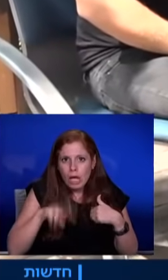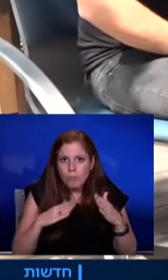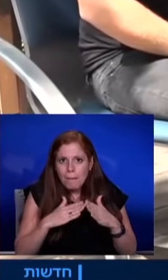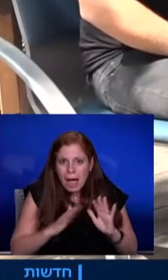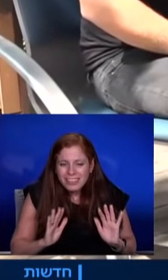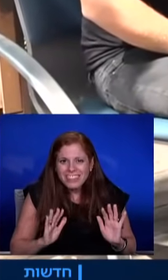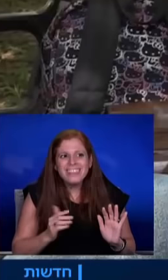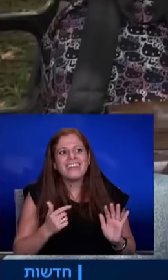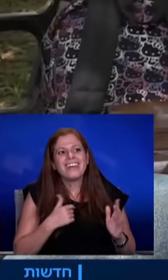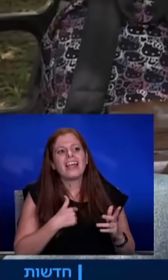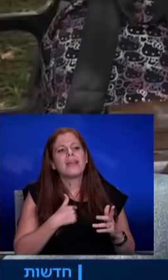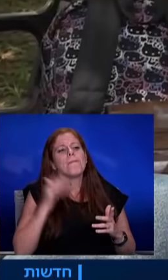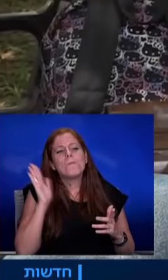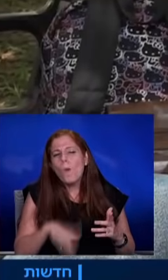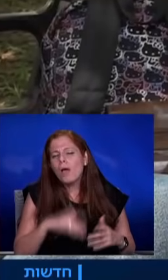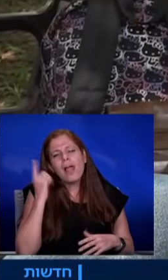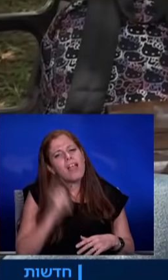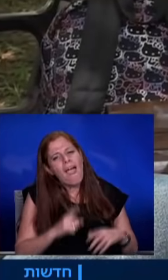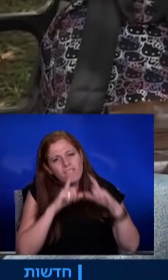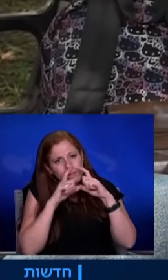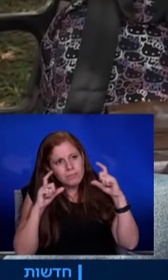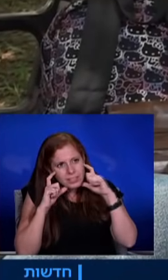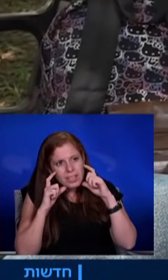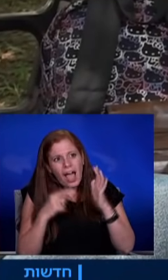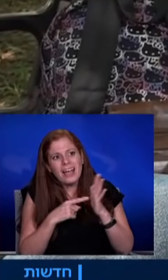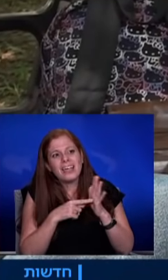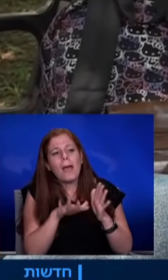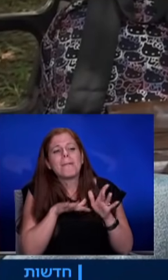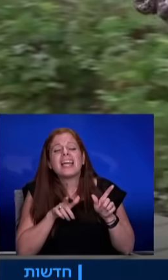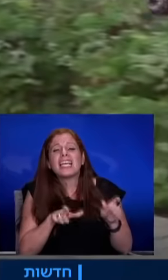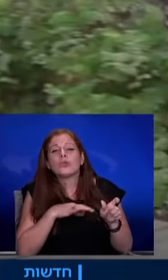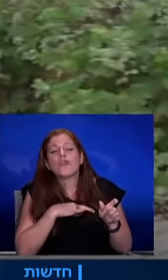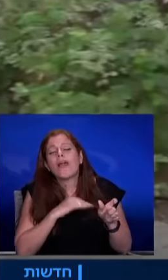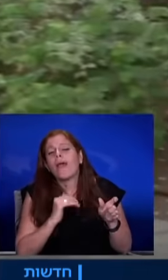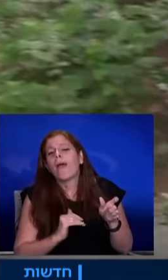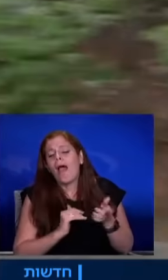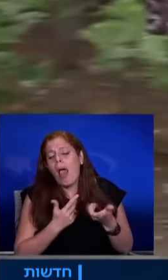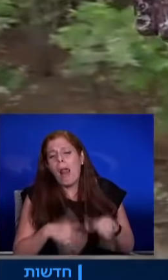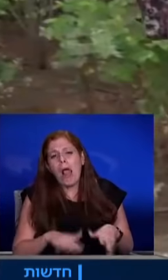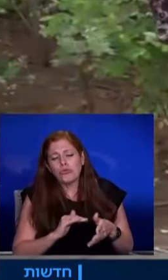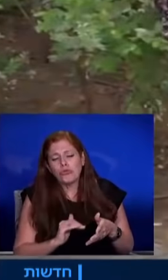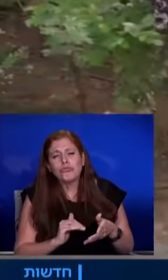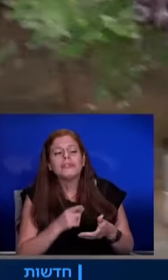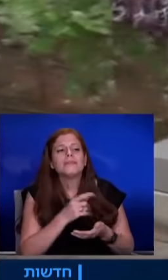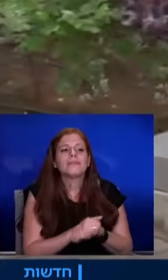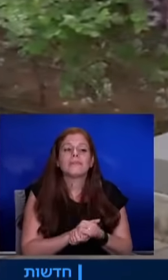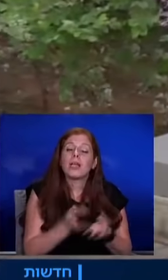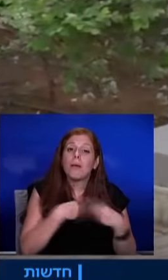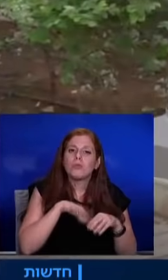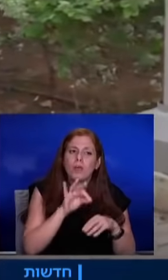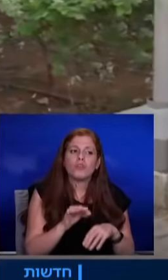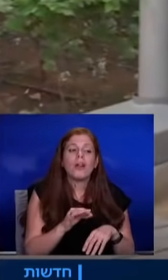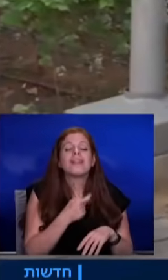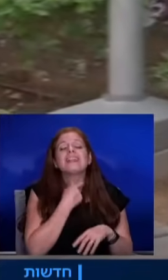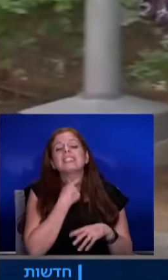כי אני בכל מקרה הייתי חייבת להסתובב עם מסכה, כי המערכת החיסונית שלי ממש נמוכה. גם משפחתה נאלצה להסתגל